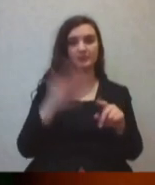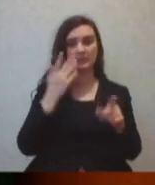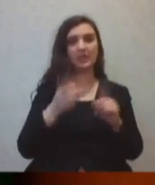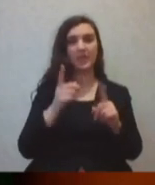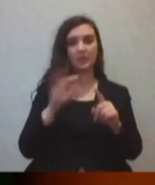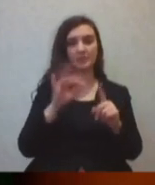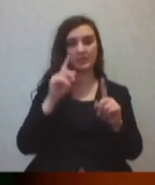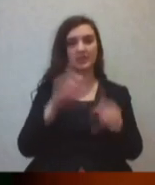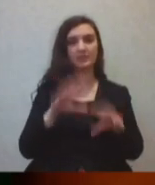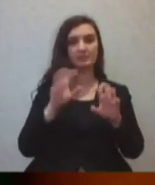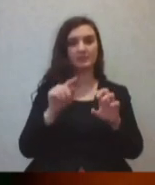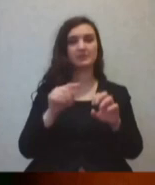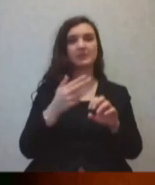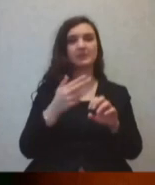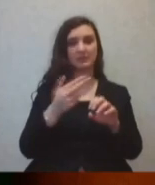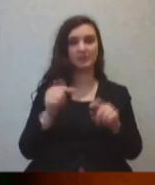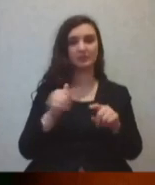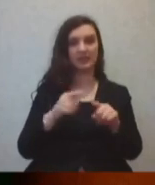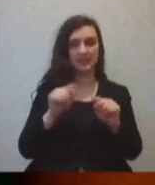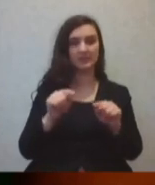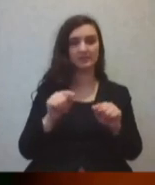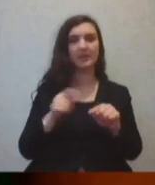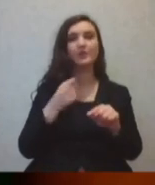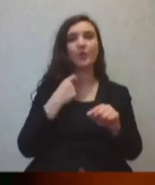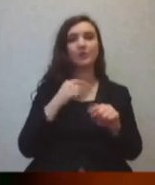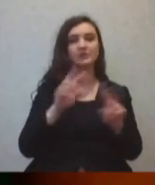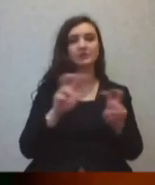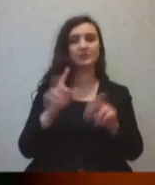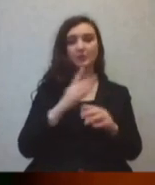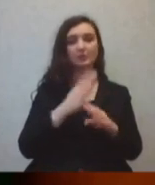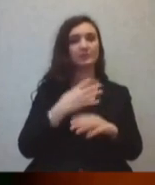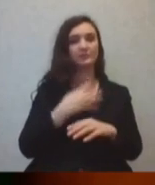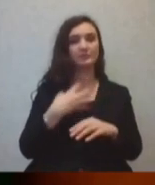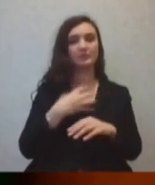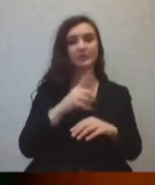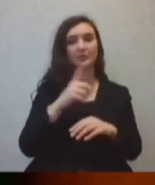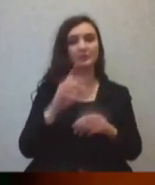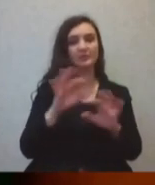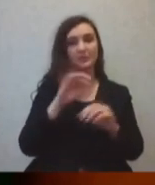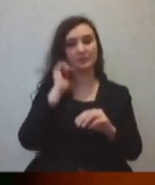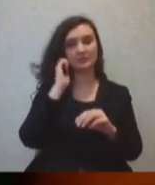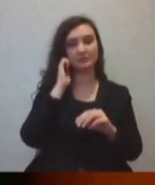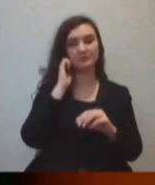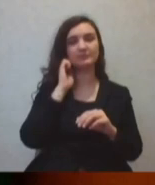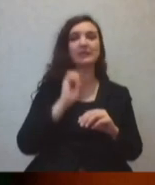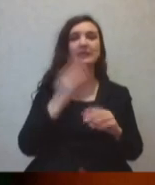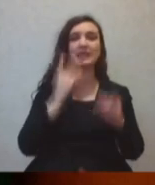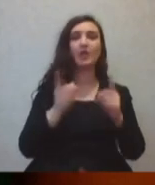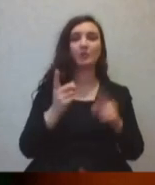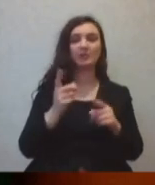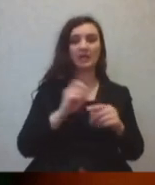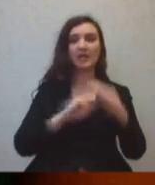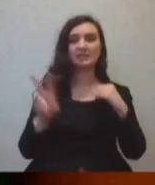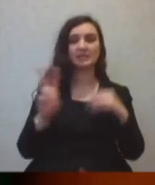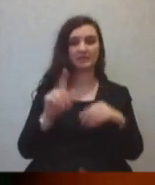რეალობის აღქმაზე, სხვათაშორის აი ეს ალკოჰოლის თემა რატომ არის მნიშვნელოვანი, რატომ გაუსვით თქვენ ხაზე, რეალობიდან